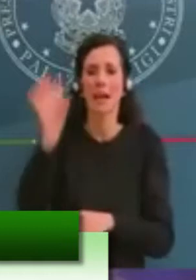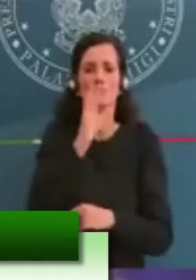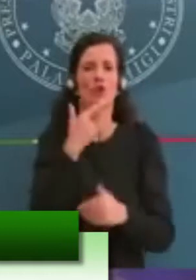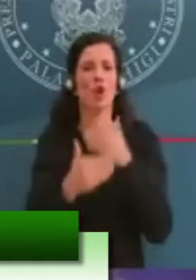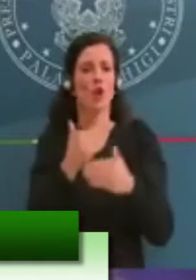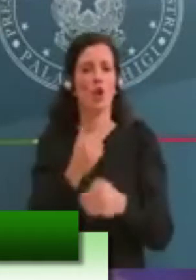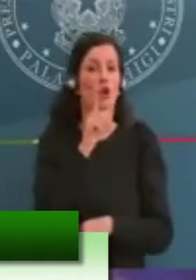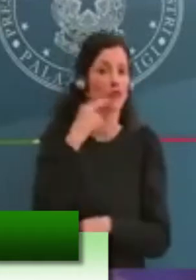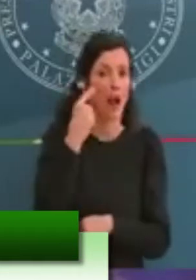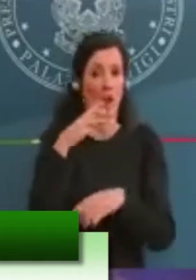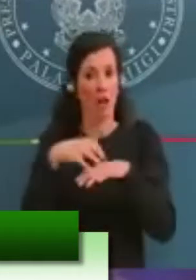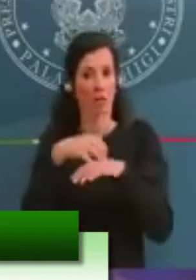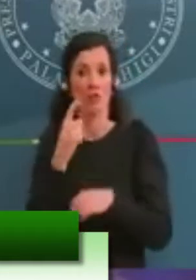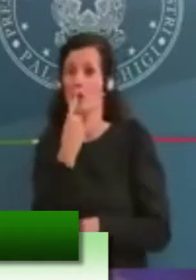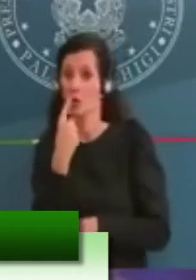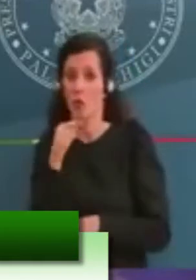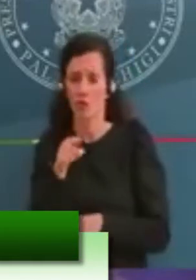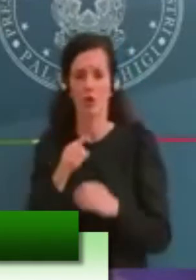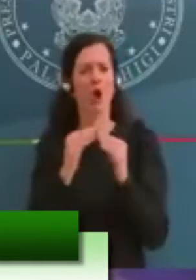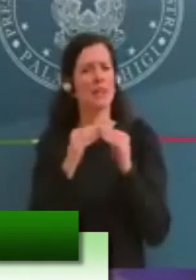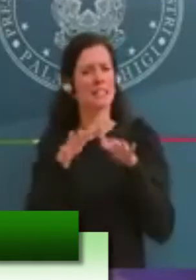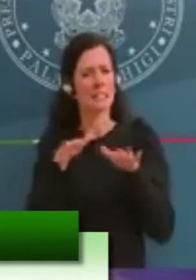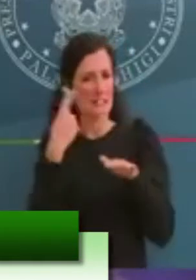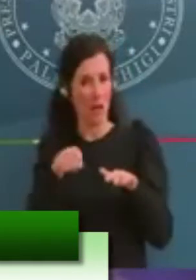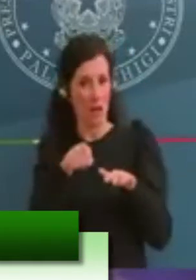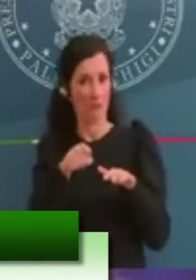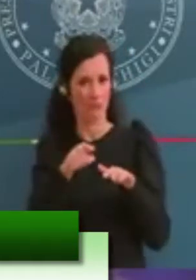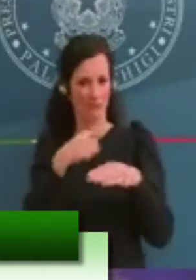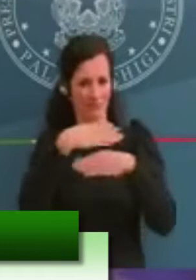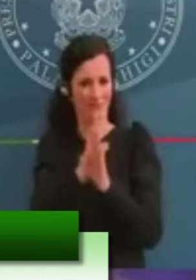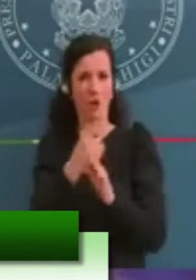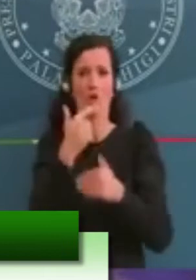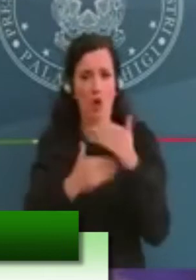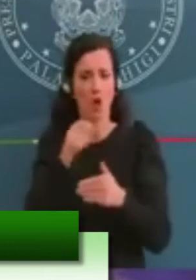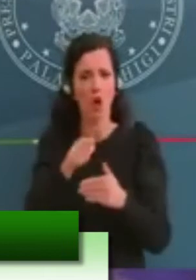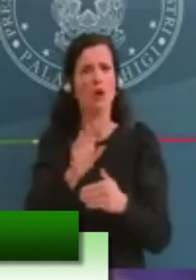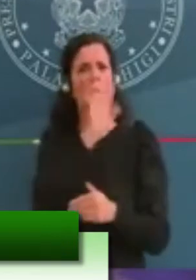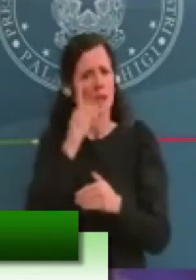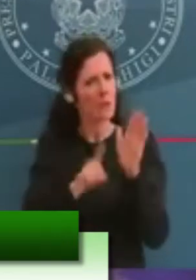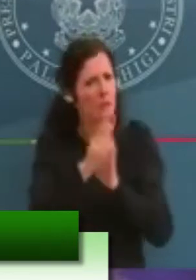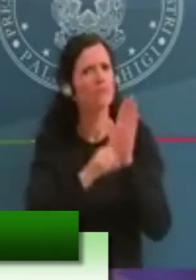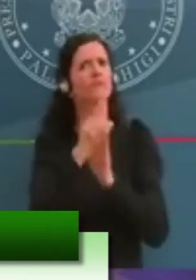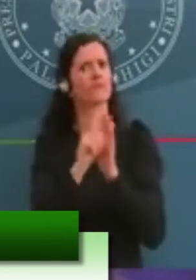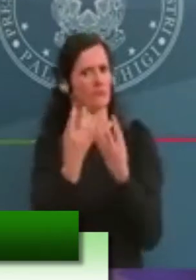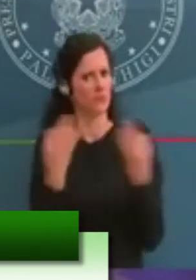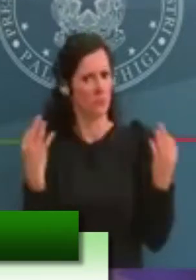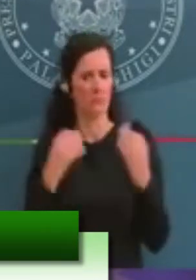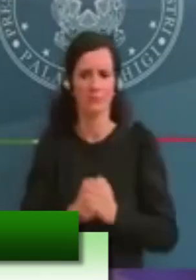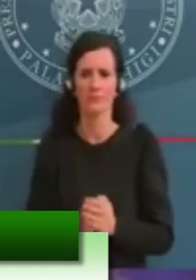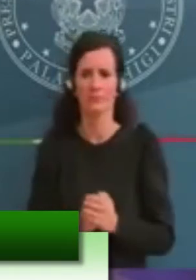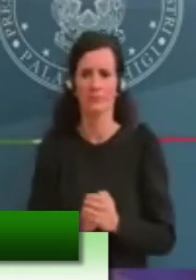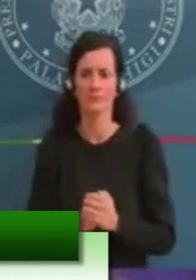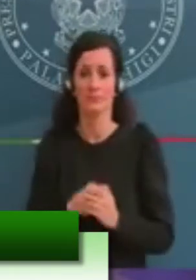in particolare questo meccanismo ci sta permettendo di indossare i nostri interventi adottando misure ben